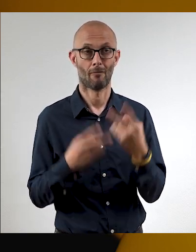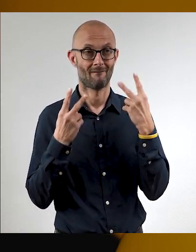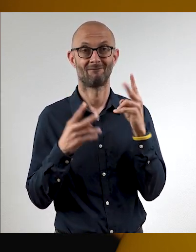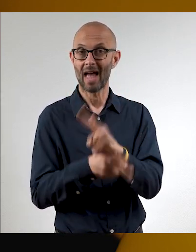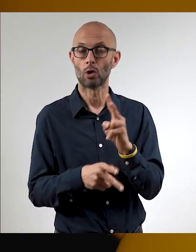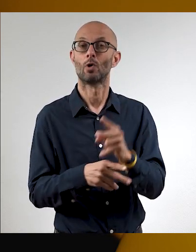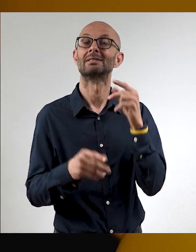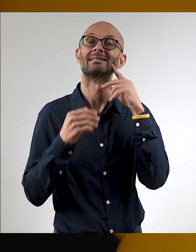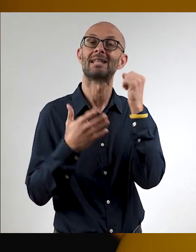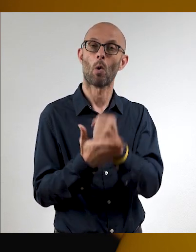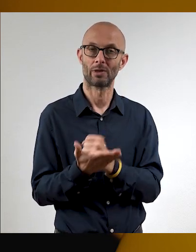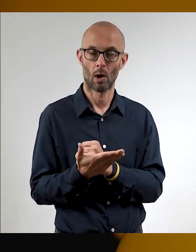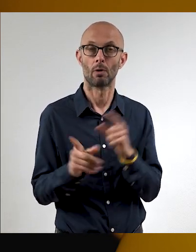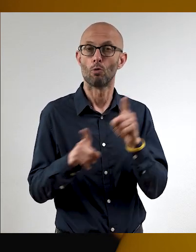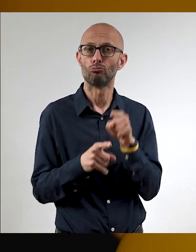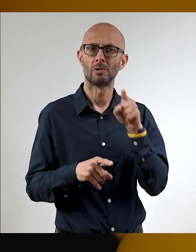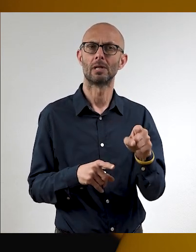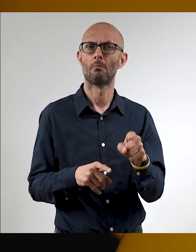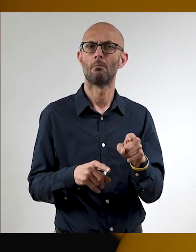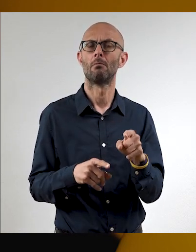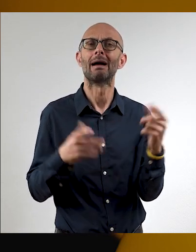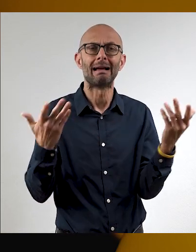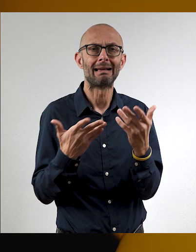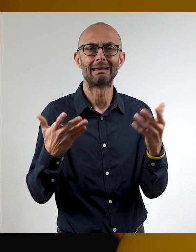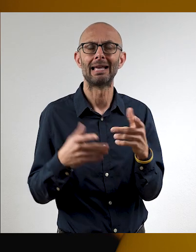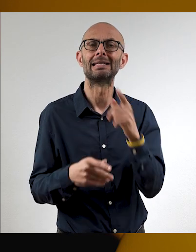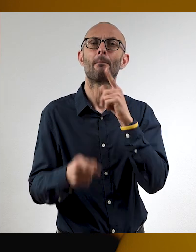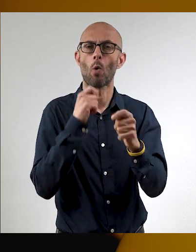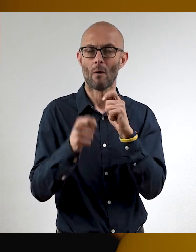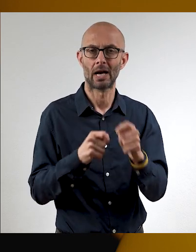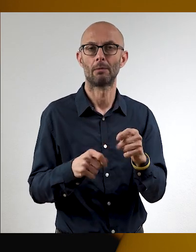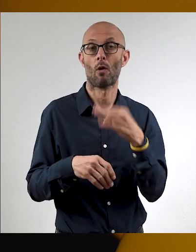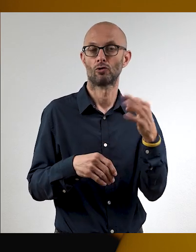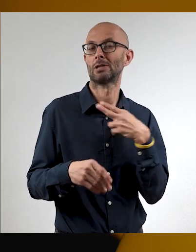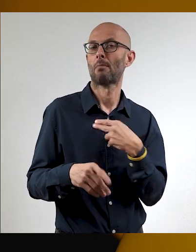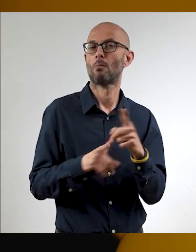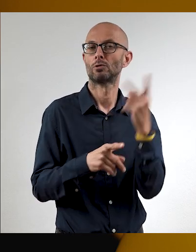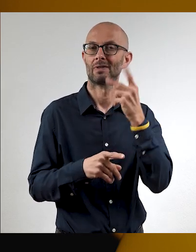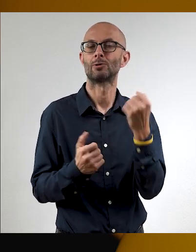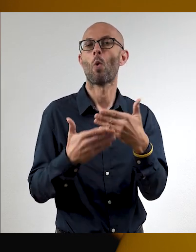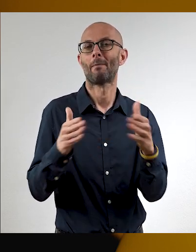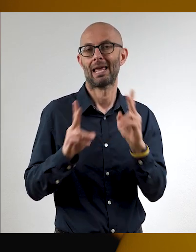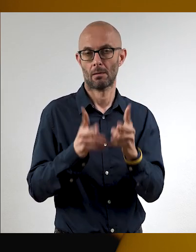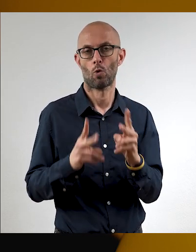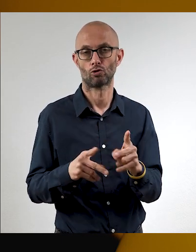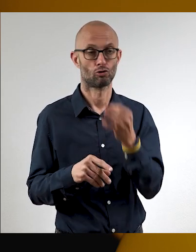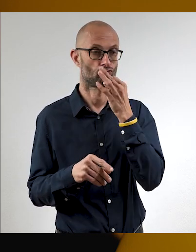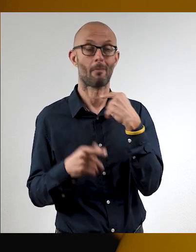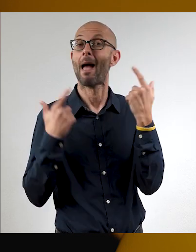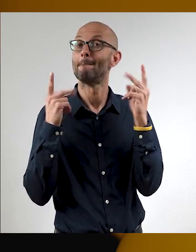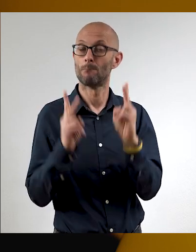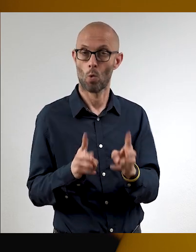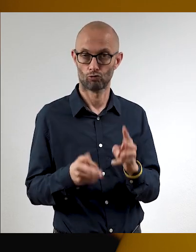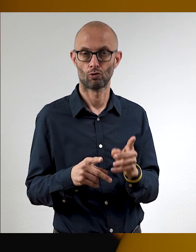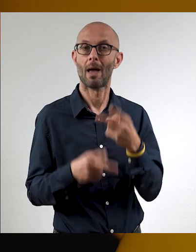Varnost zagotavljamo tudi s tem, kje se pogovarjamo. Včasih imamo seveda zelo omejene možnosti. Če pa je le